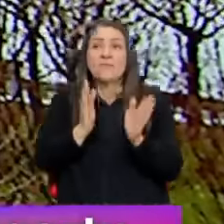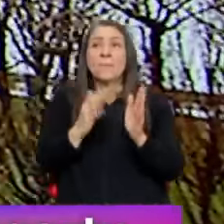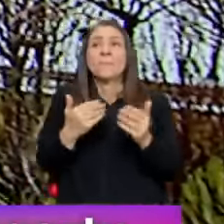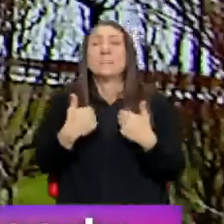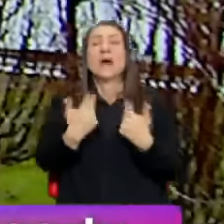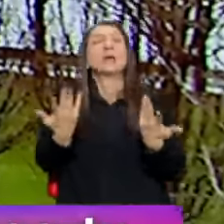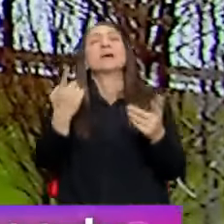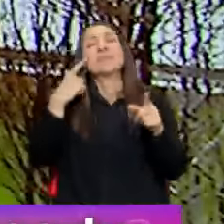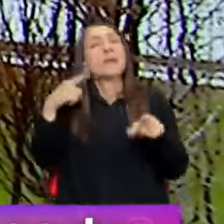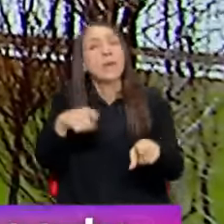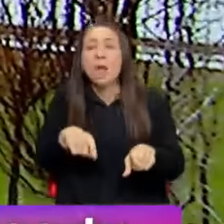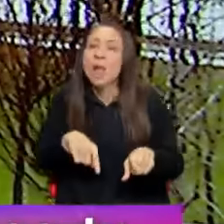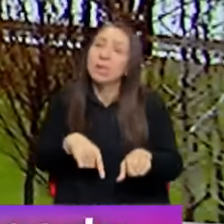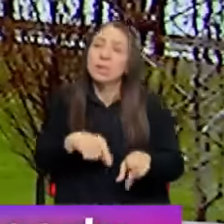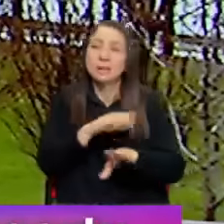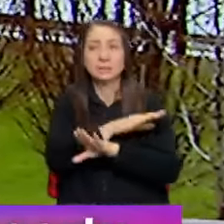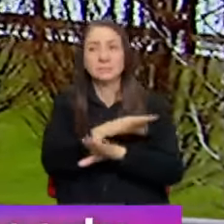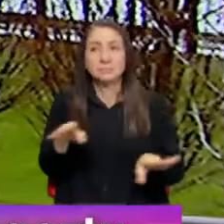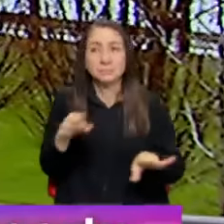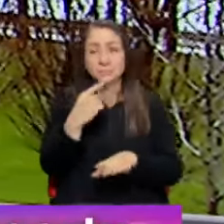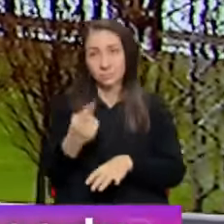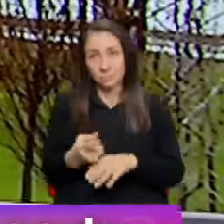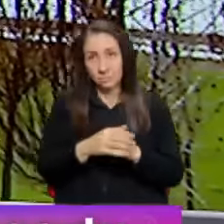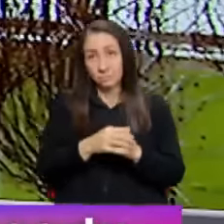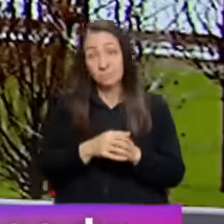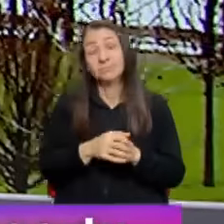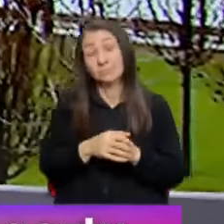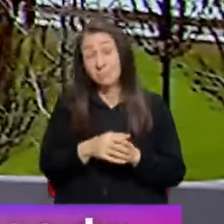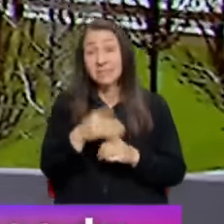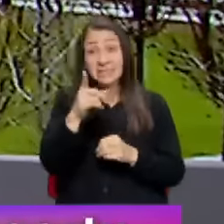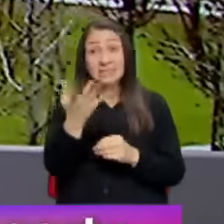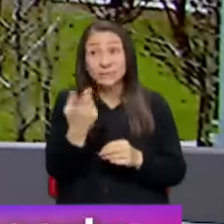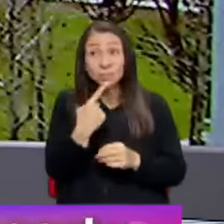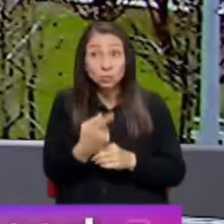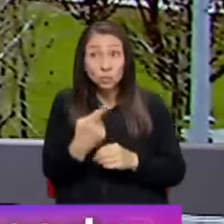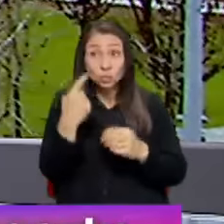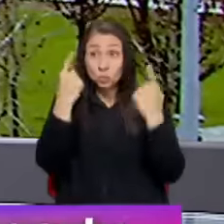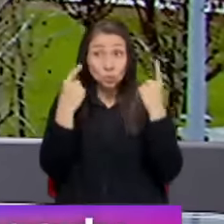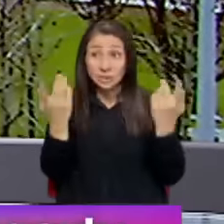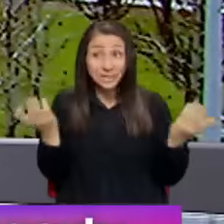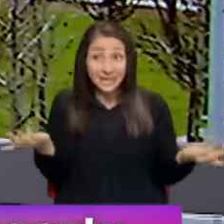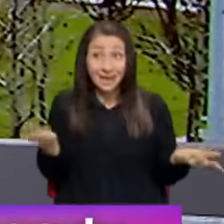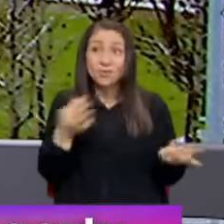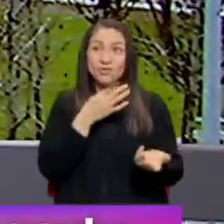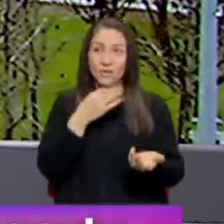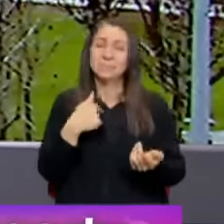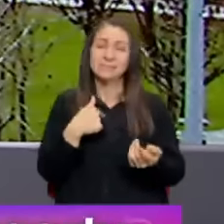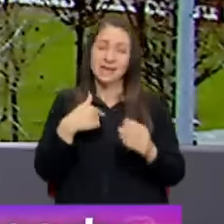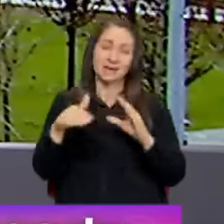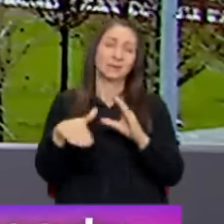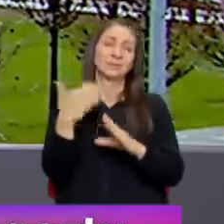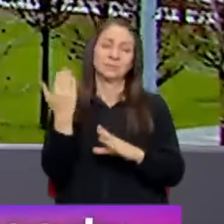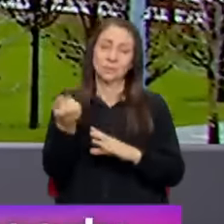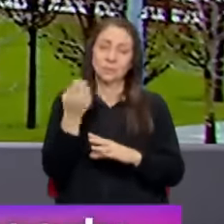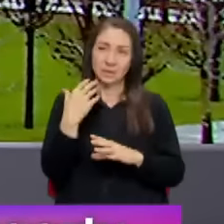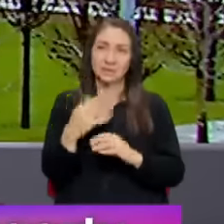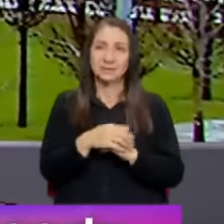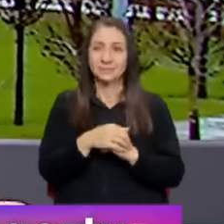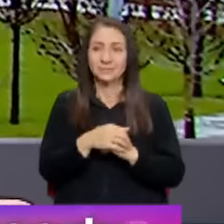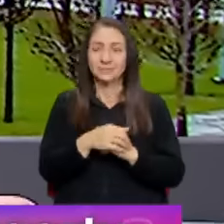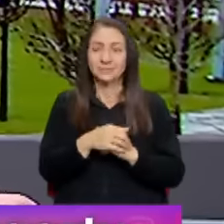artık takip edemiyorum diyen izleyicilerimizden. Peki siz ne dersiniz? Düşünceniz nedir? Lütfen bizlere yazın, gönderin,